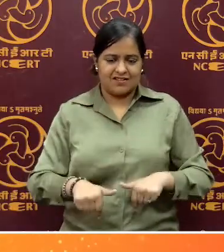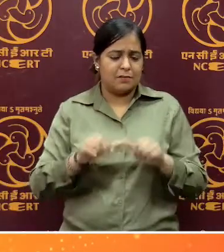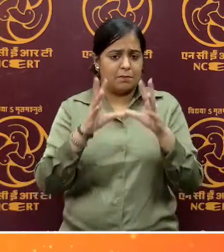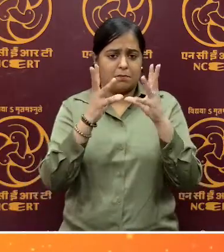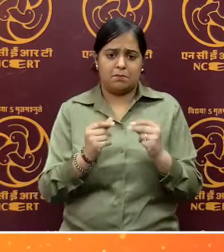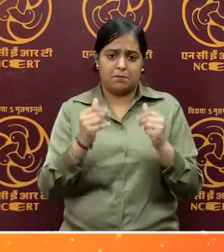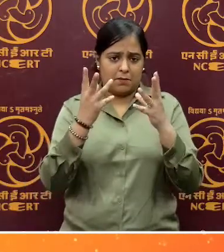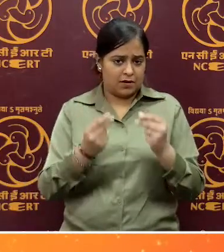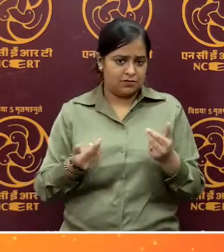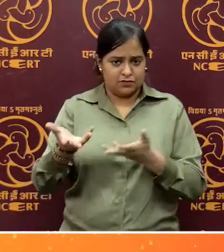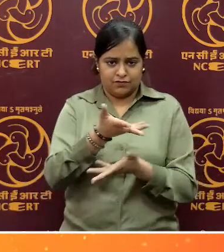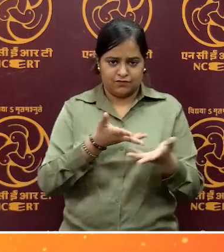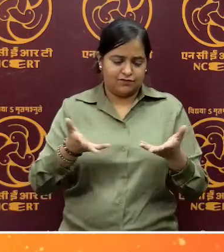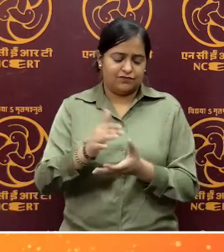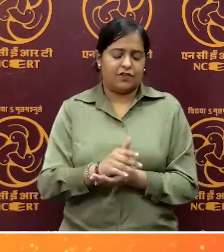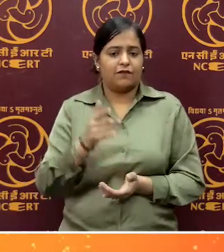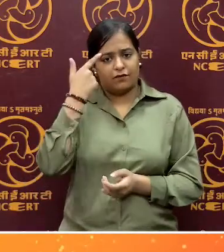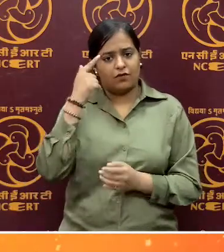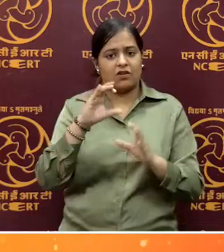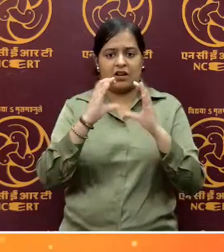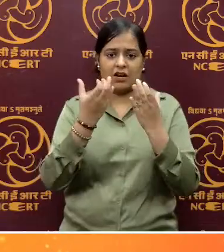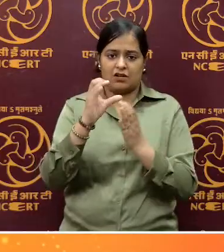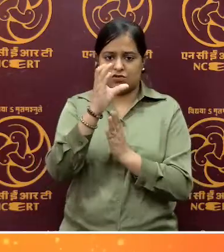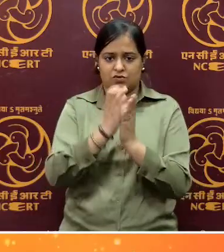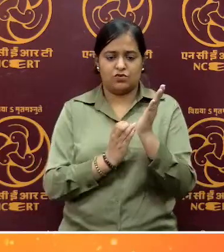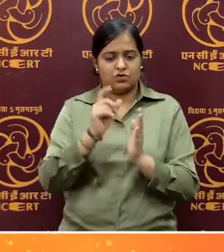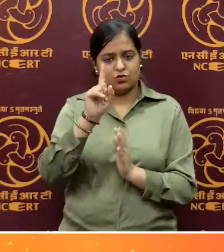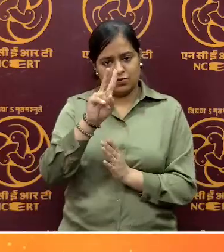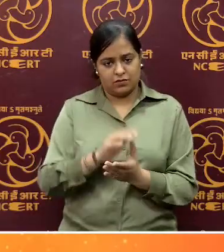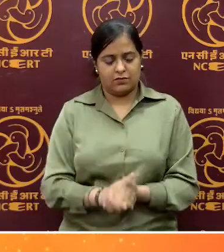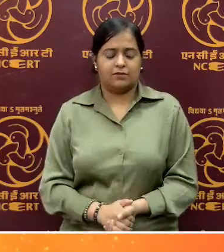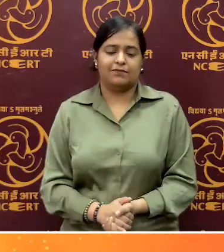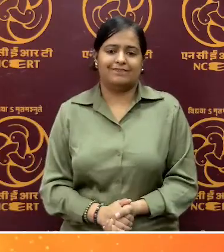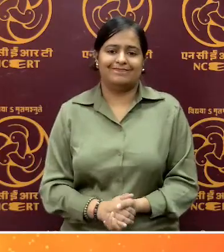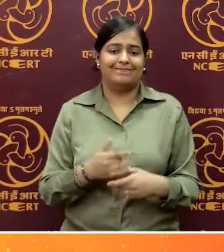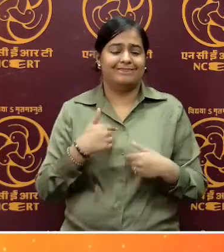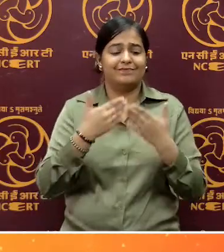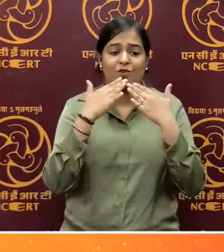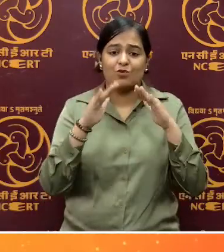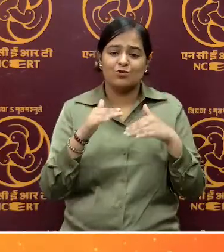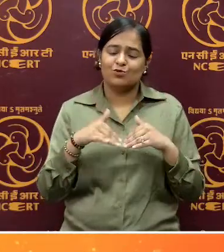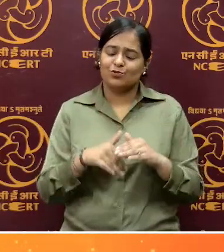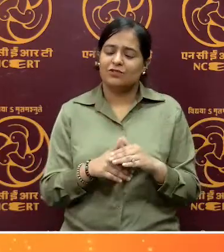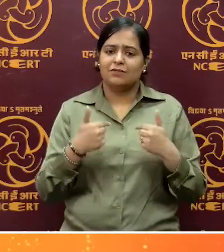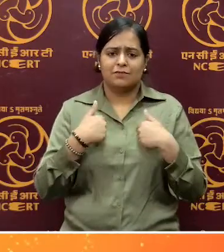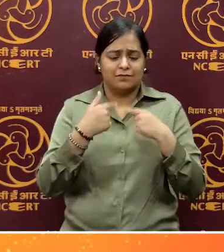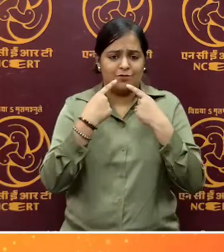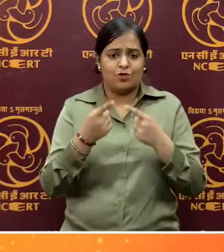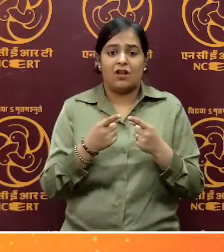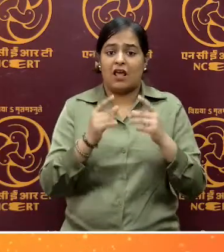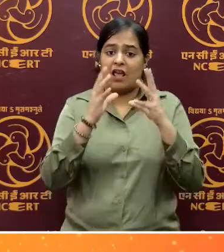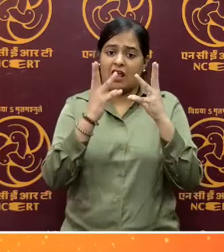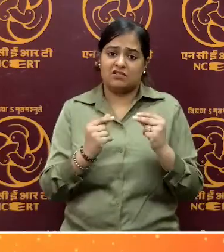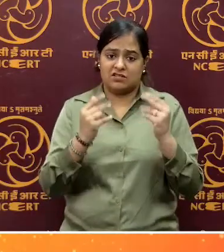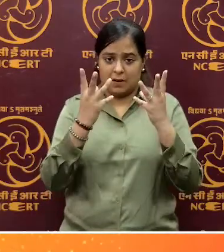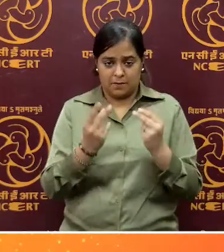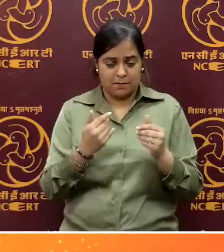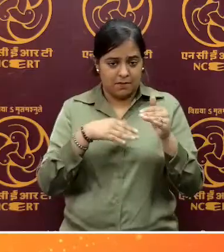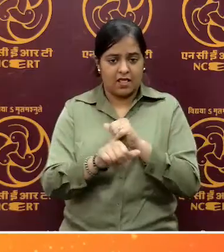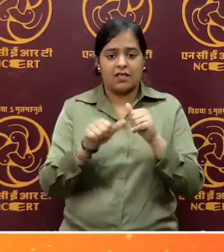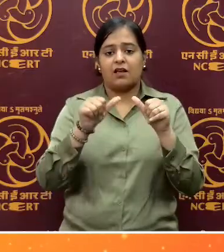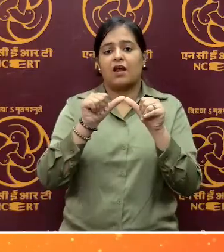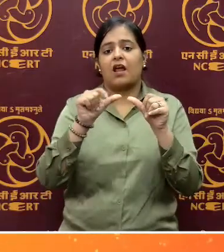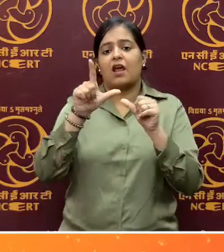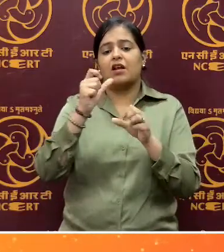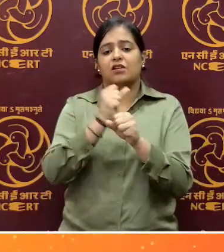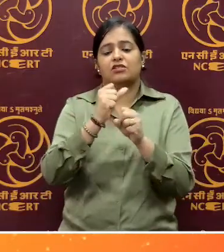mathematics session for class 12 students. So, मेरे प्यारे बच्चों, आज हम आपके लिए लेकर आए हैं वेक्टर अलजेब्रा, एक ऐसा टॉपिक जो